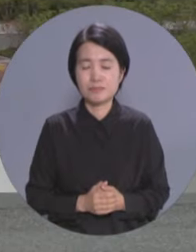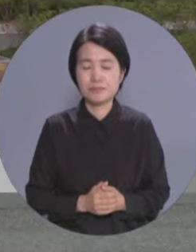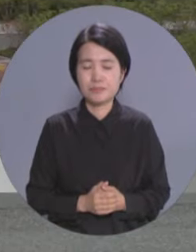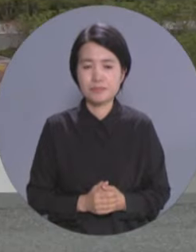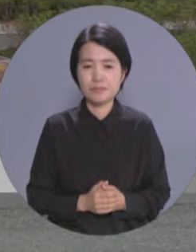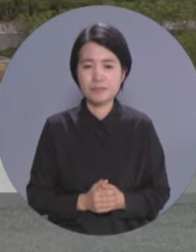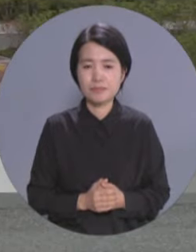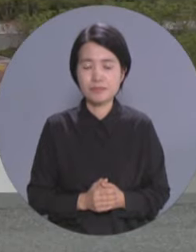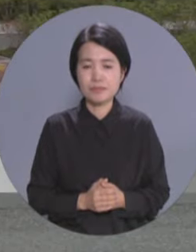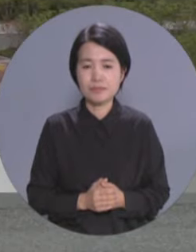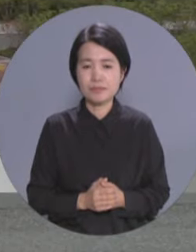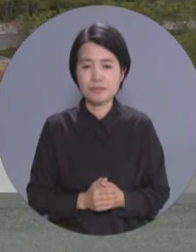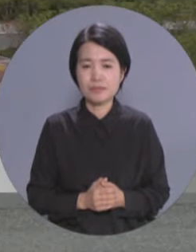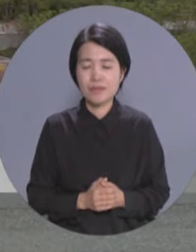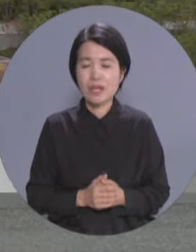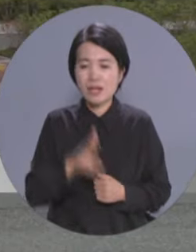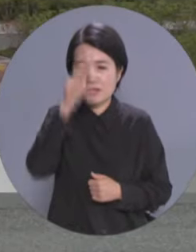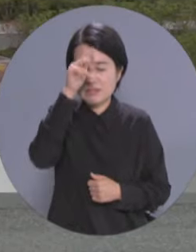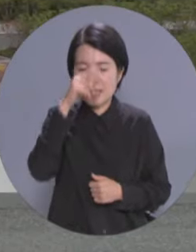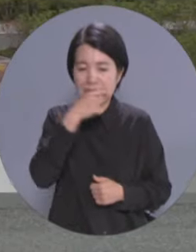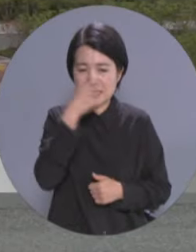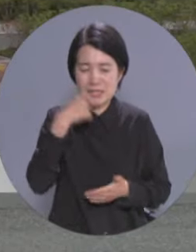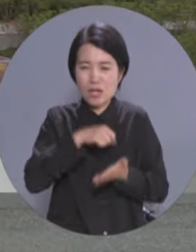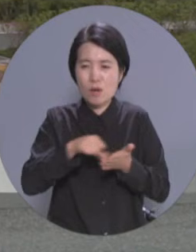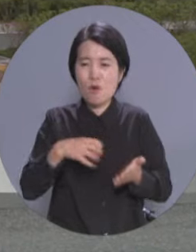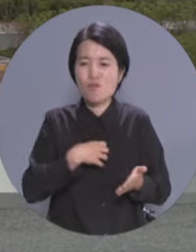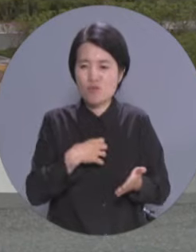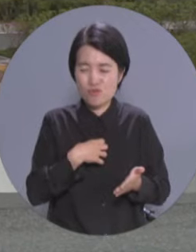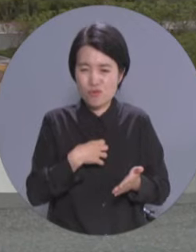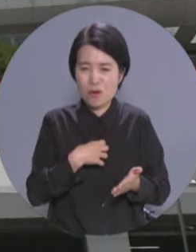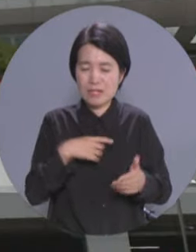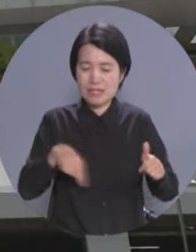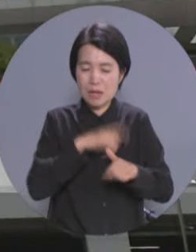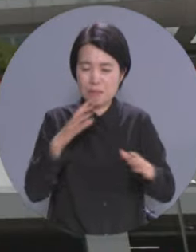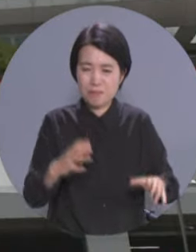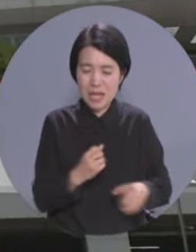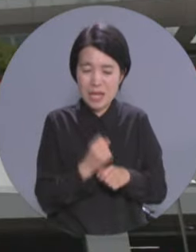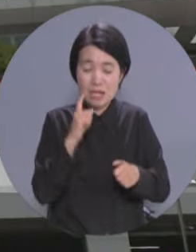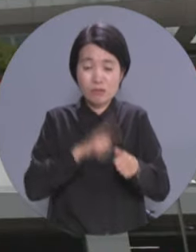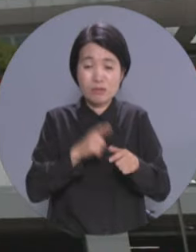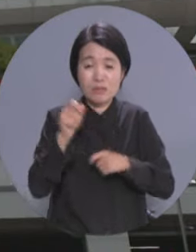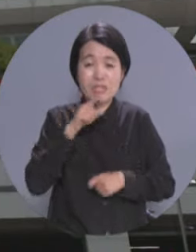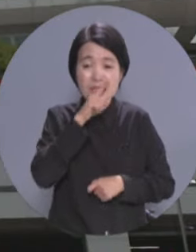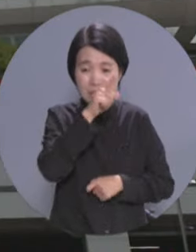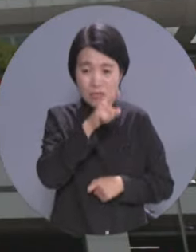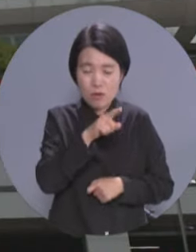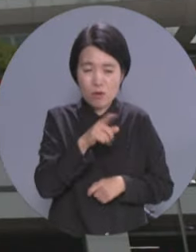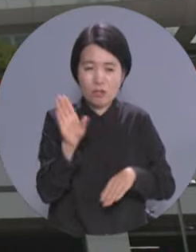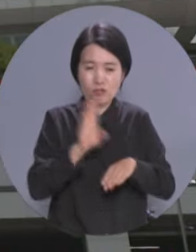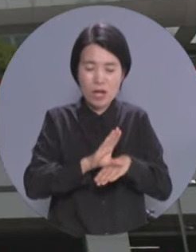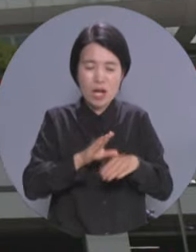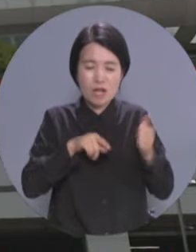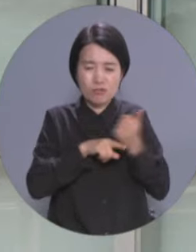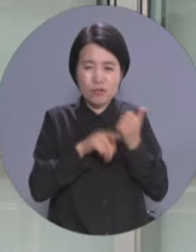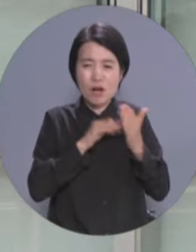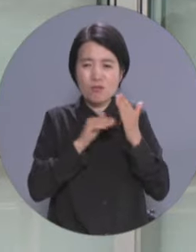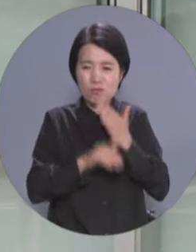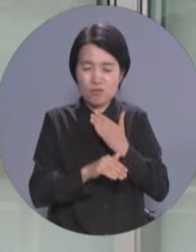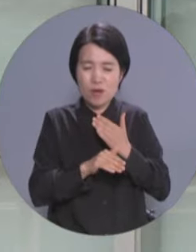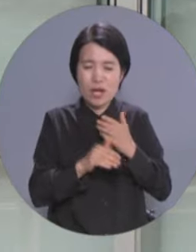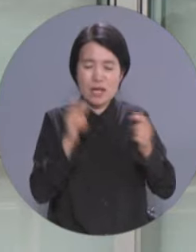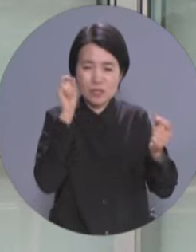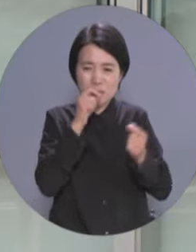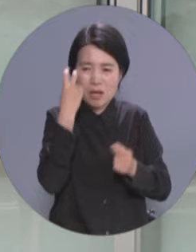받고 있습니다 경찰은 증거 인멸 우려 등을 고려해 구속 영장을 신청했고 추가 조사 뒤 조만간